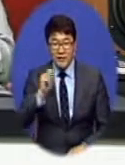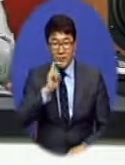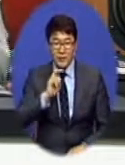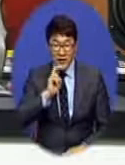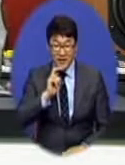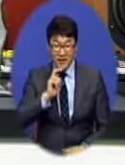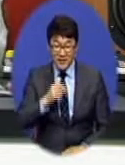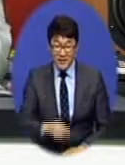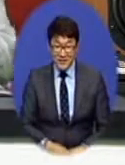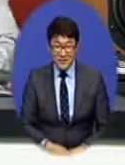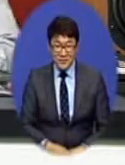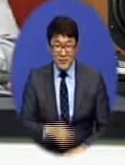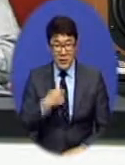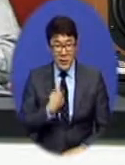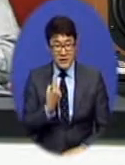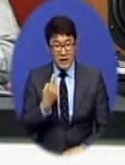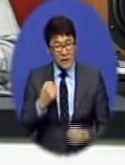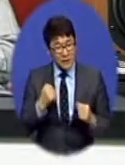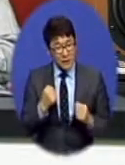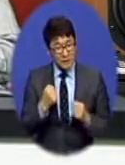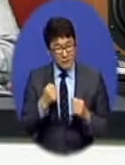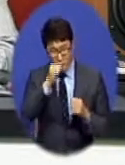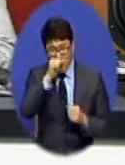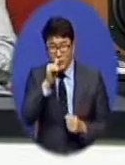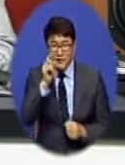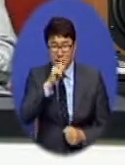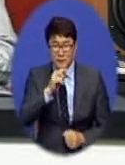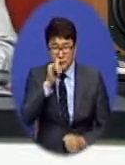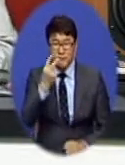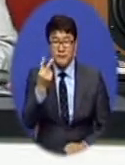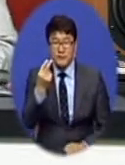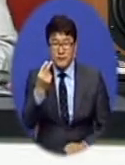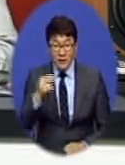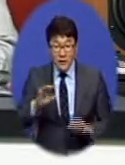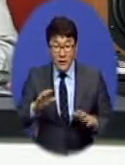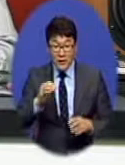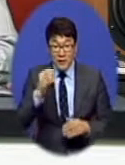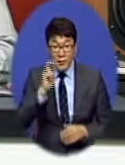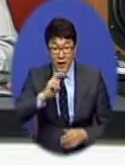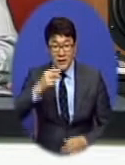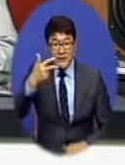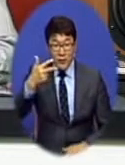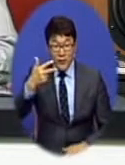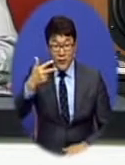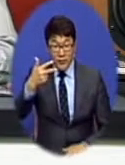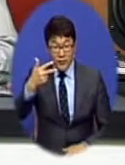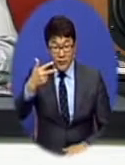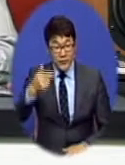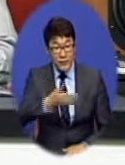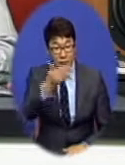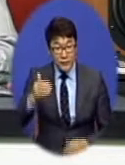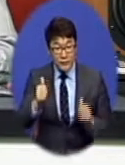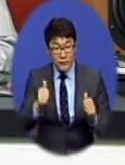있고 안 좋은 것도 있고 뭐 그죠? 자, 자 7번 조한영님의 참여자